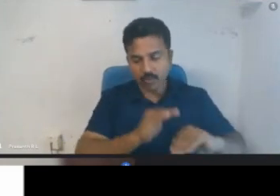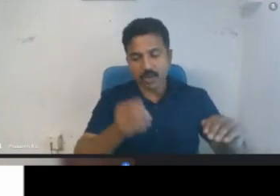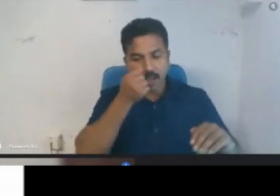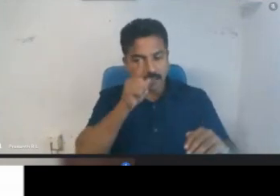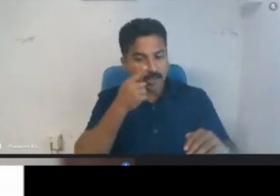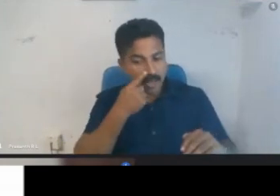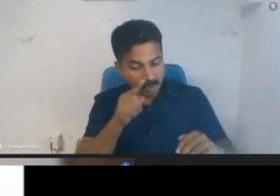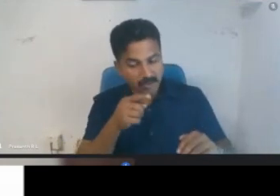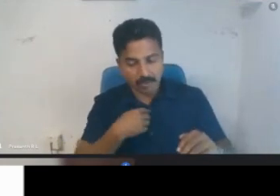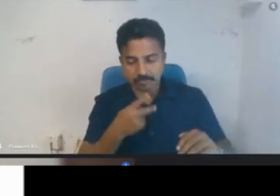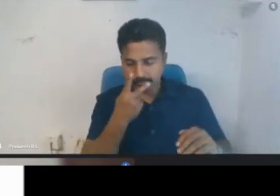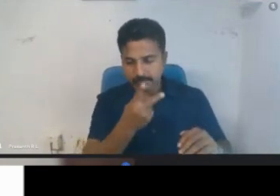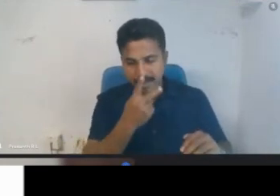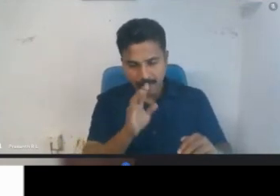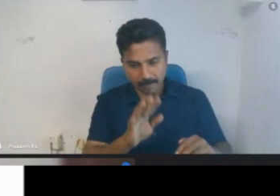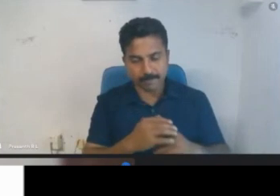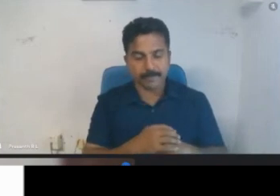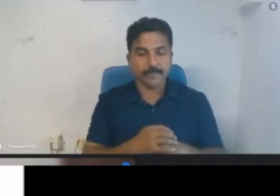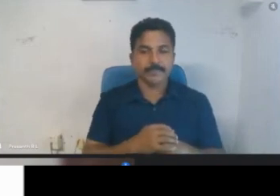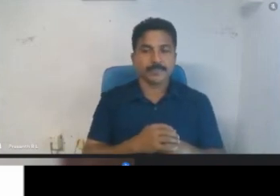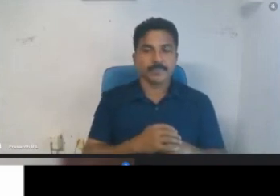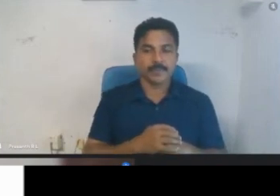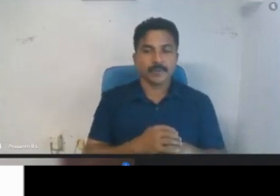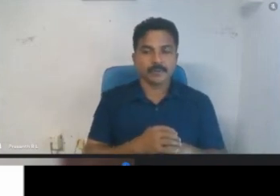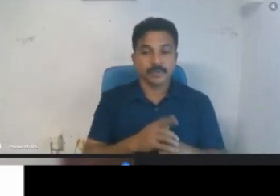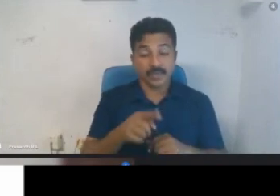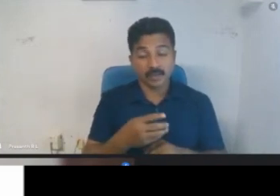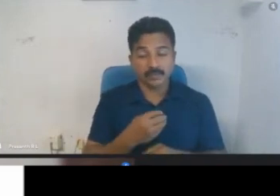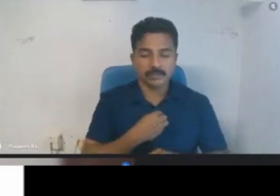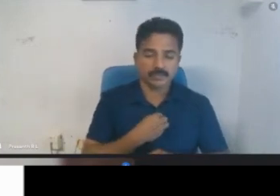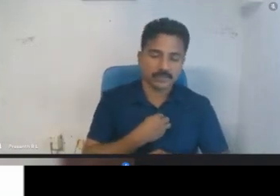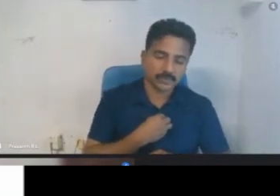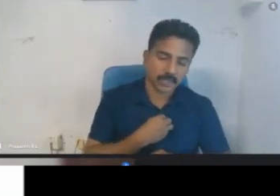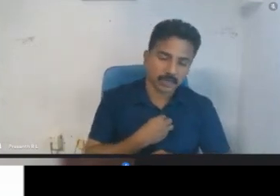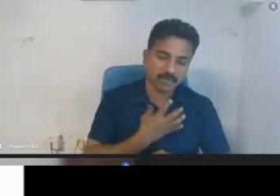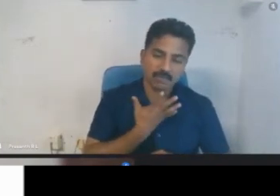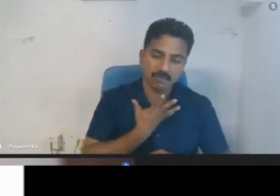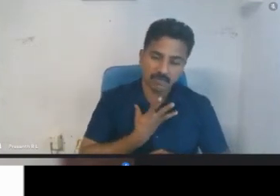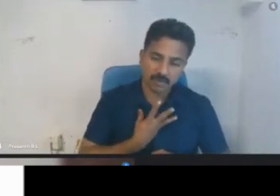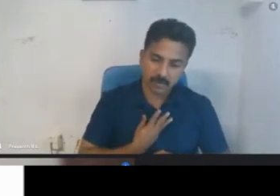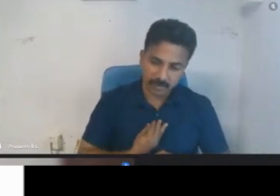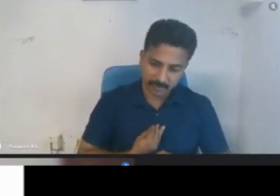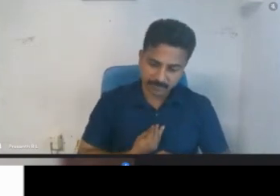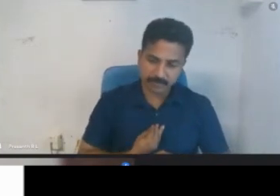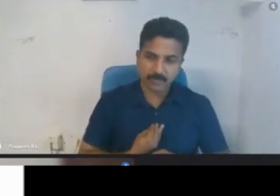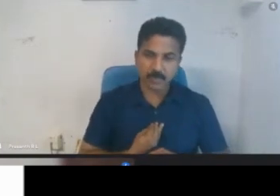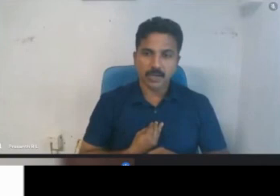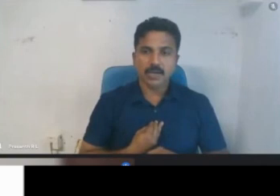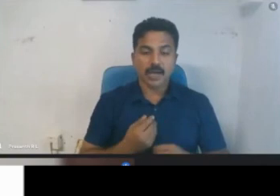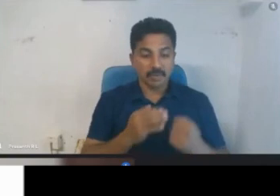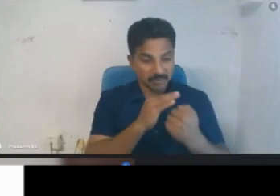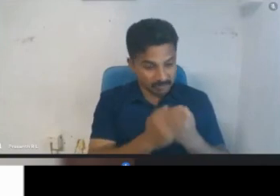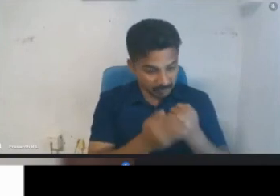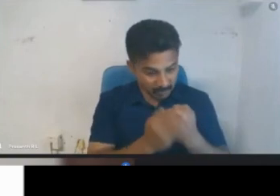ഭിന്നശേഷിക്കാരായ കുട്ടികളുടെ അച്ഛനിൽ നിന്നും അമ്മമാരിൽ നിന്നും കാണുന്നുണ്ട്. പിന്നെ ദുഃഖം, അതിപ്പം ഒരു സാധാരണ